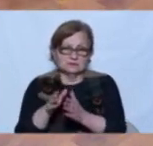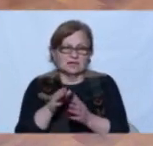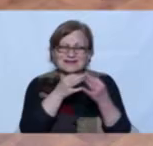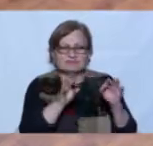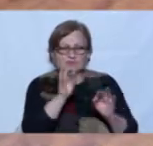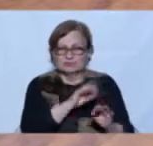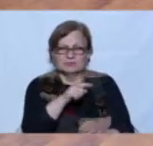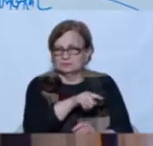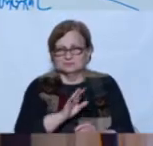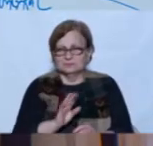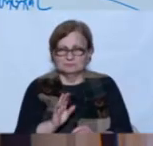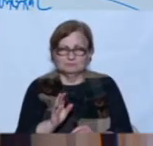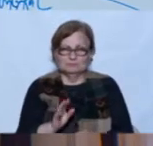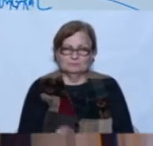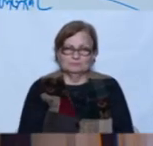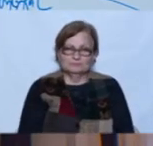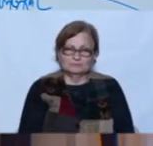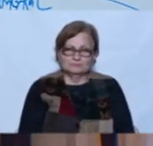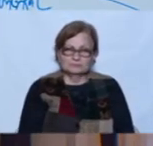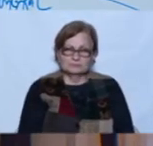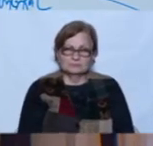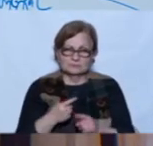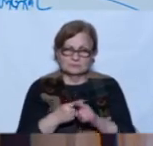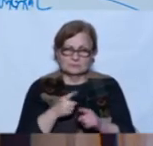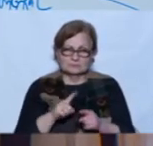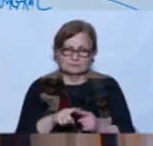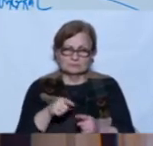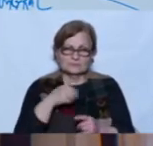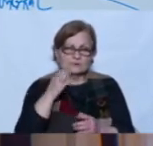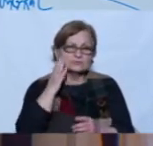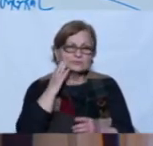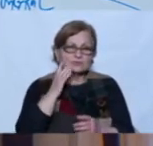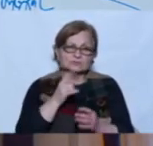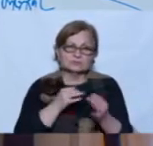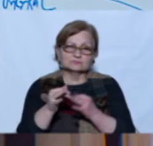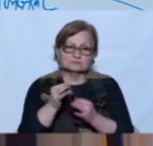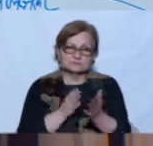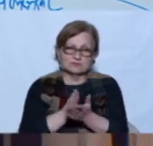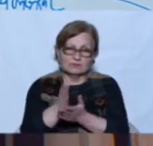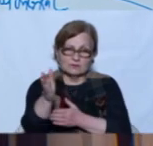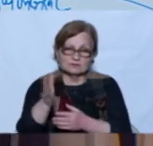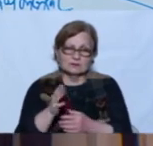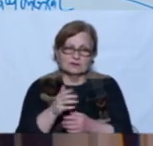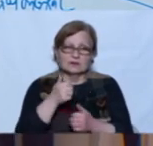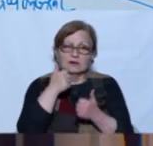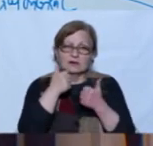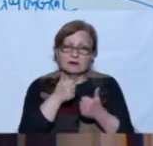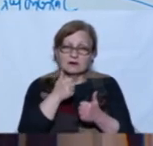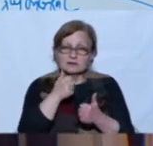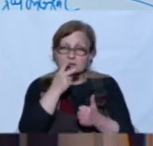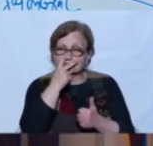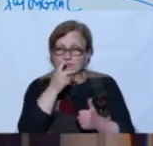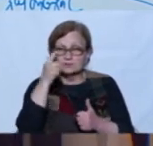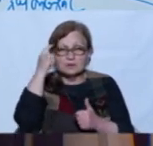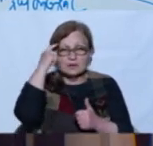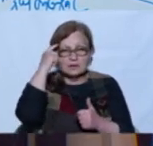თავისუფლების შესახებ. ამიტომ სწორად რომ წარმართოთ თქვენ იმსჯელობა, უპირველეს ყოვლისა კარგად უნდა გაიაზროთ